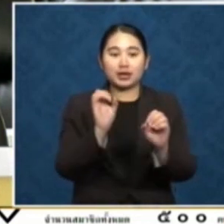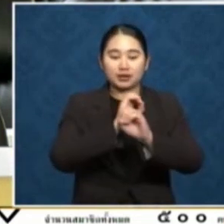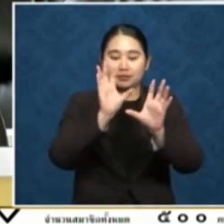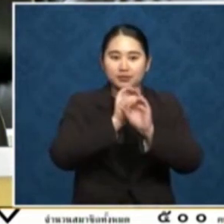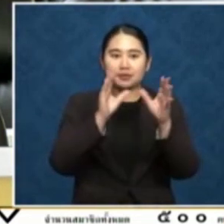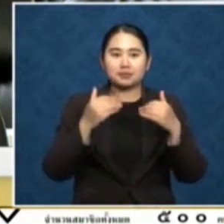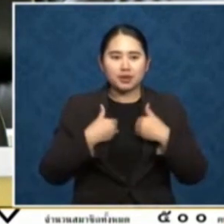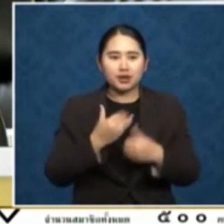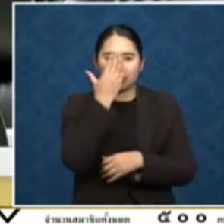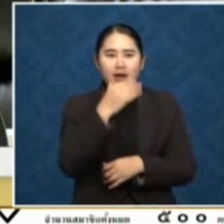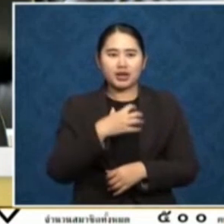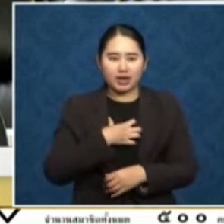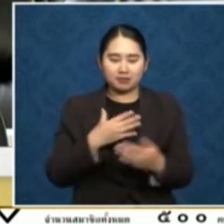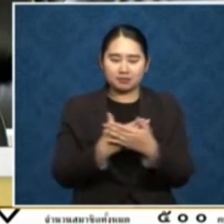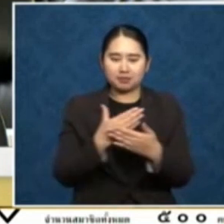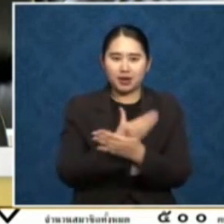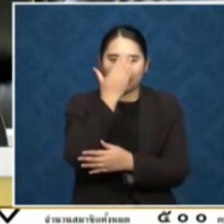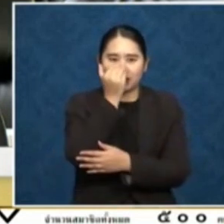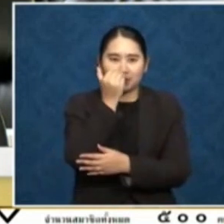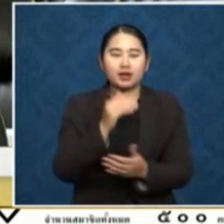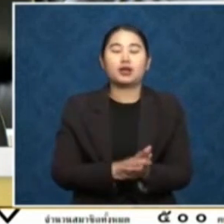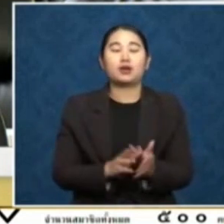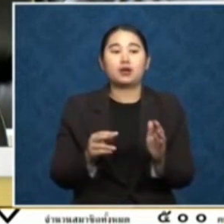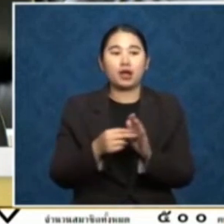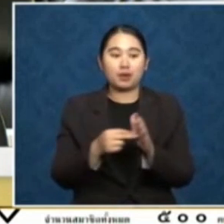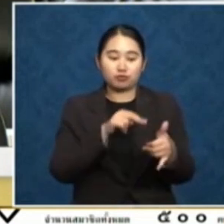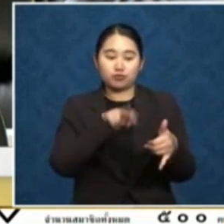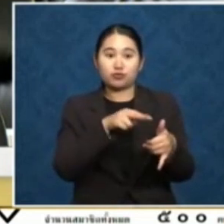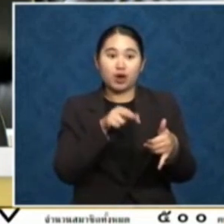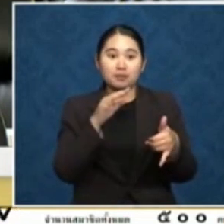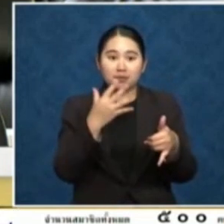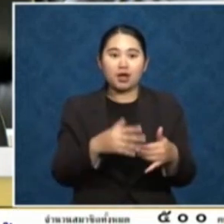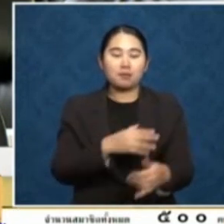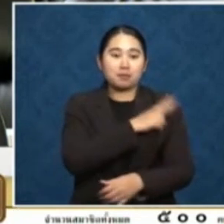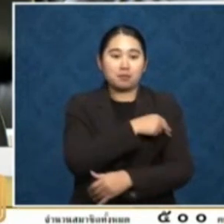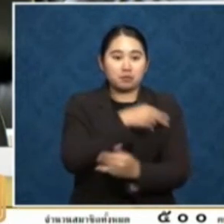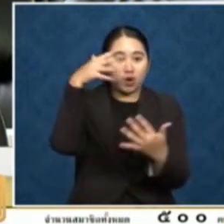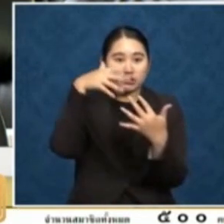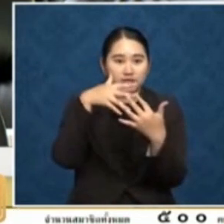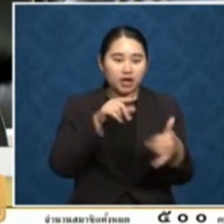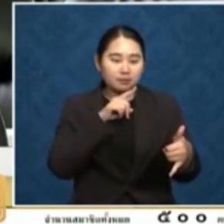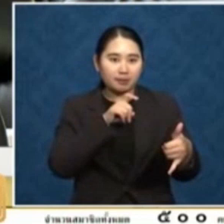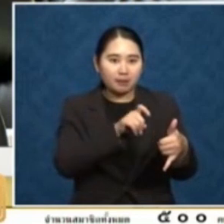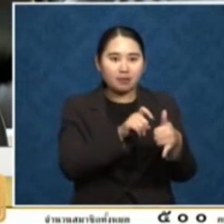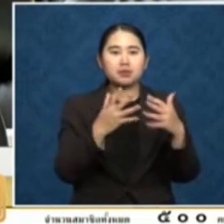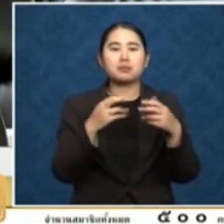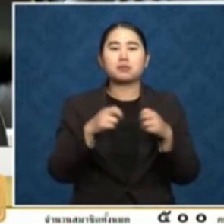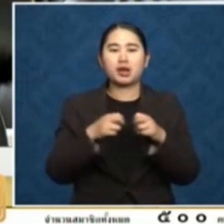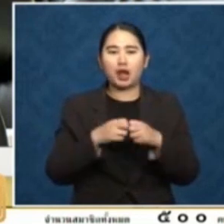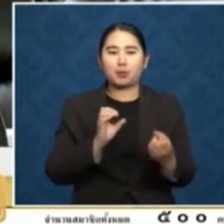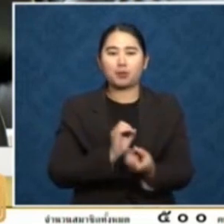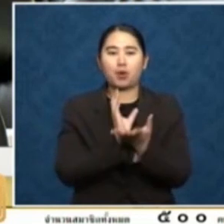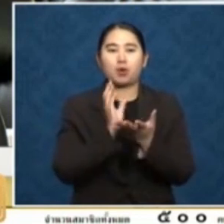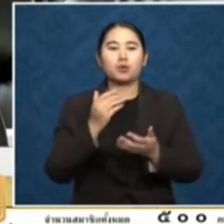จะต้องได้ข้อสรุปให้ได้ชัดเจนก่อนทำไมท่านต้องการเปลี่ยนคำนำหน้านามเพราะถ้าไม่ตรวจสอบผ่านกระบวนการจิตแพทย์แล้ว